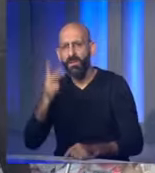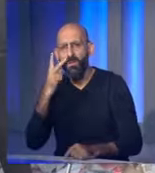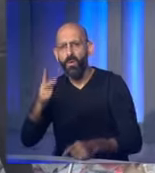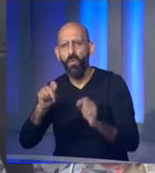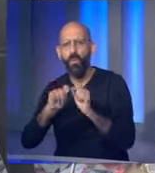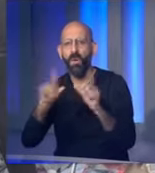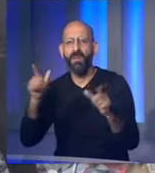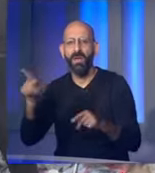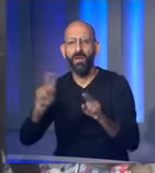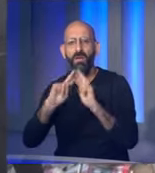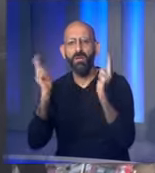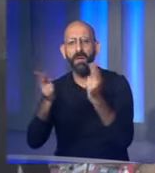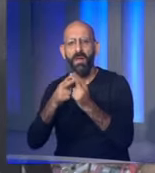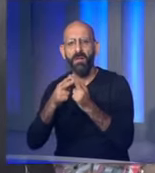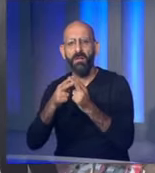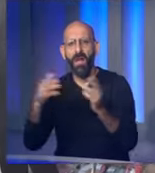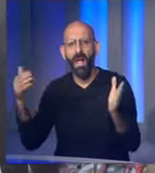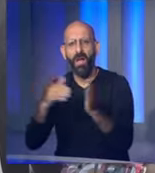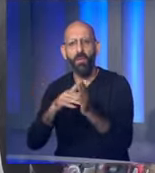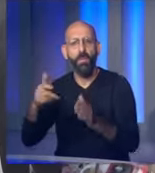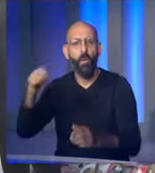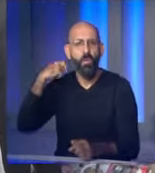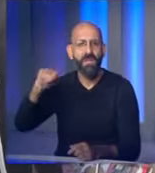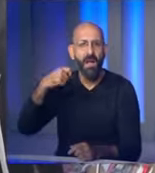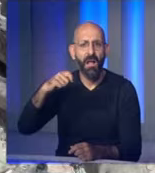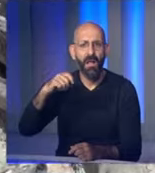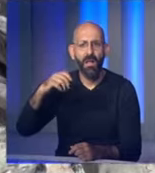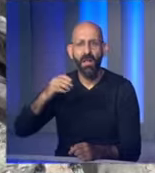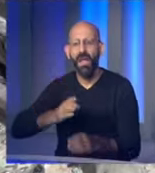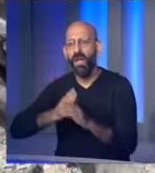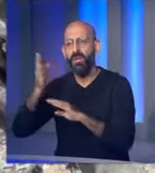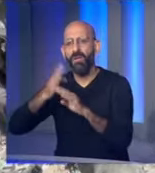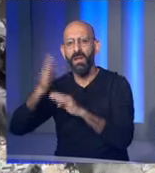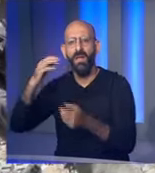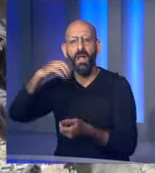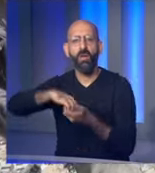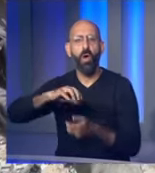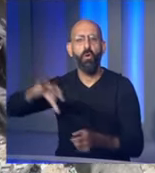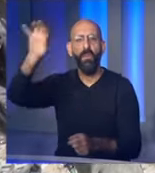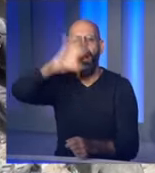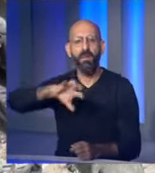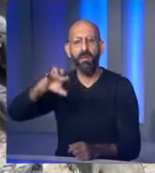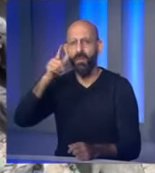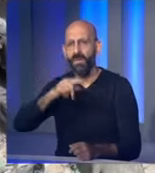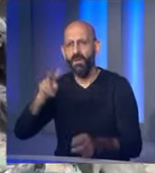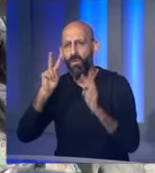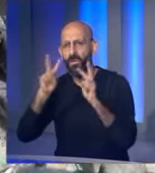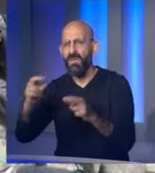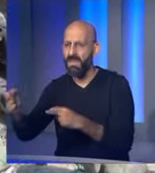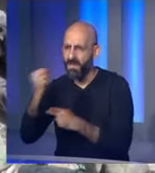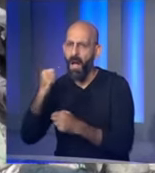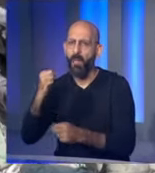المواقف ندد ممثل السياسه الخارجيه جوزيف بوريل عقب تراسه ما قد يكون اجتماعه الاخير لوزراء خارجيه الاتحاد